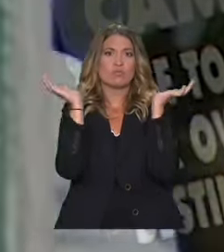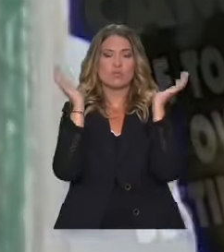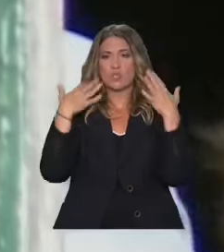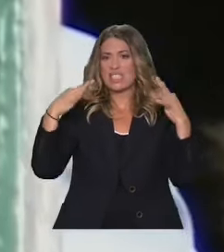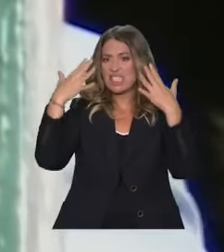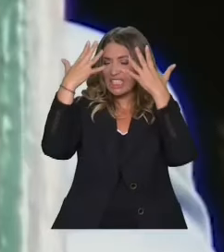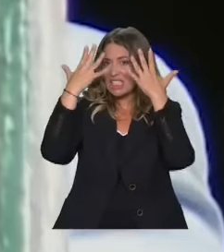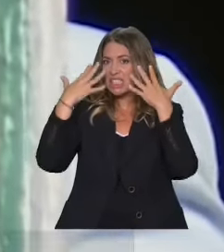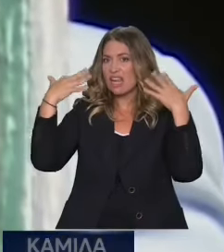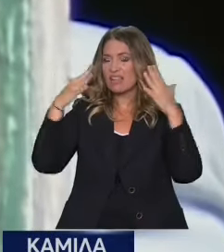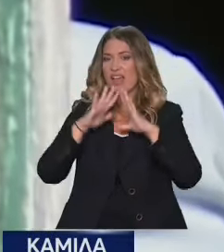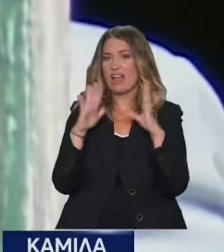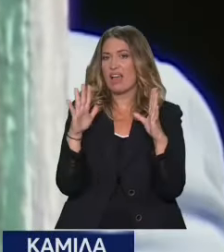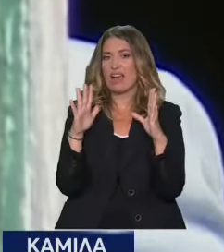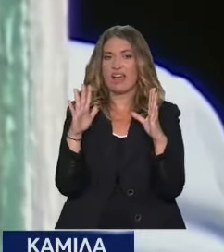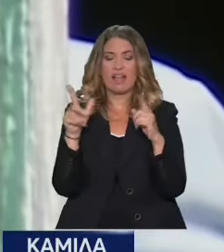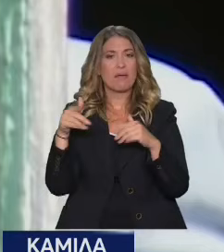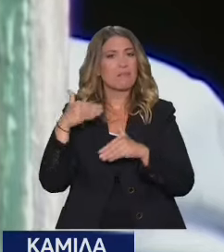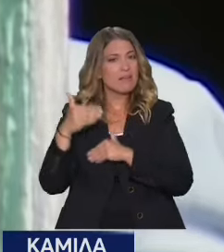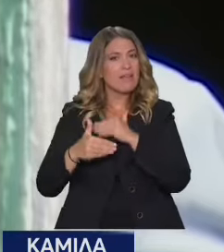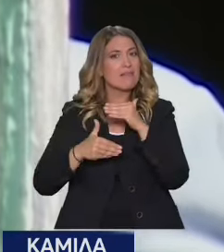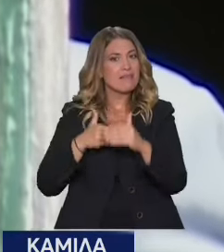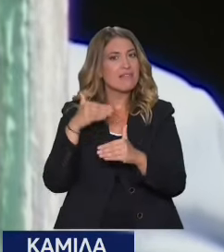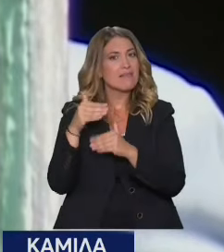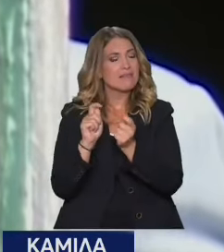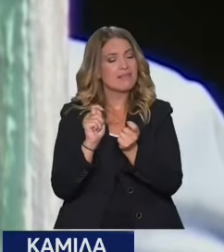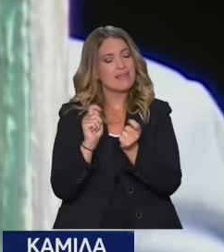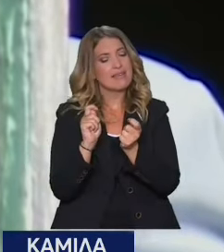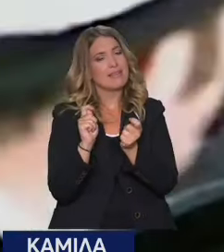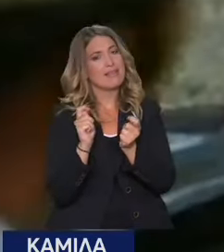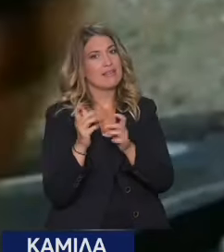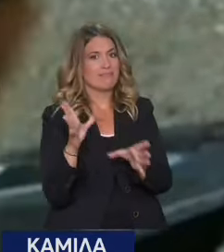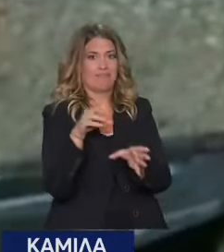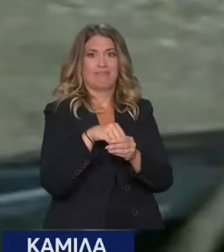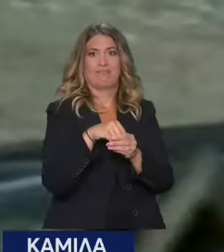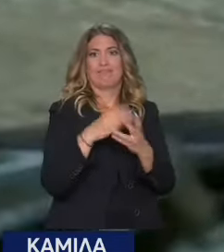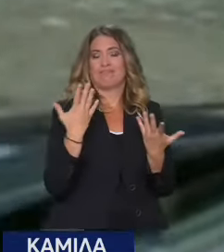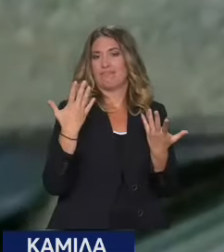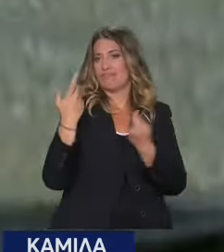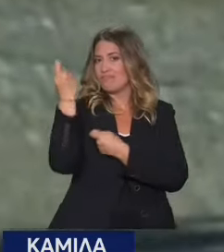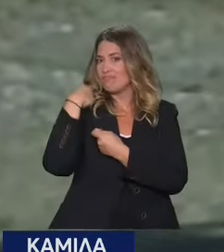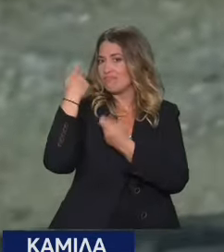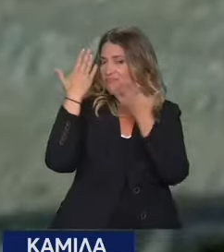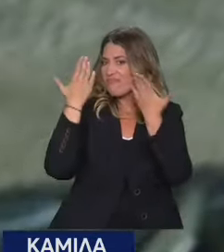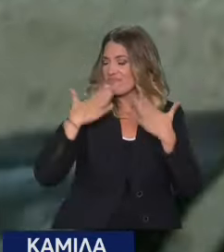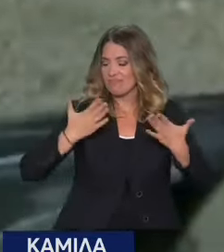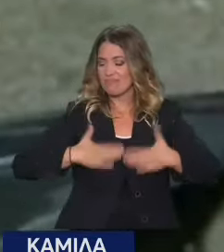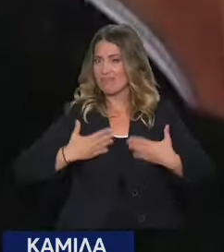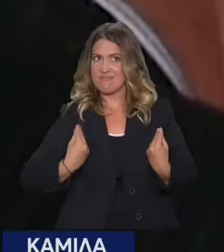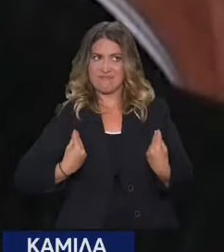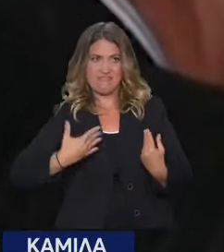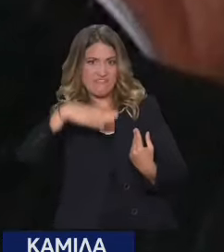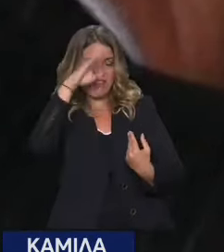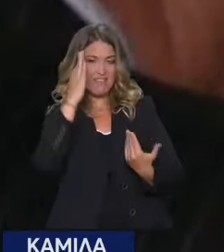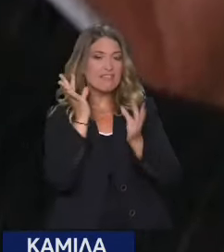μαλλιά δεν δίστασε να κάνει ριζικές αλλαγές για να μπει στα βασιλικά παπούτσια. Περιποιημένα χτενίσματα, φορέματα από οίκους και